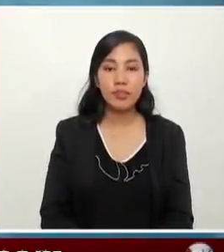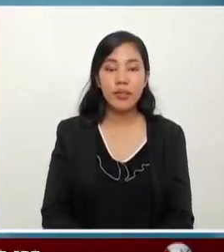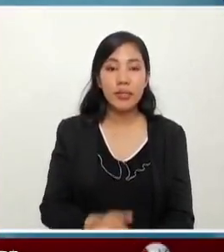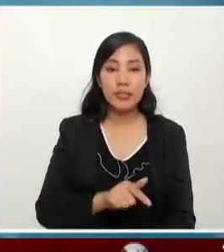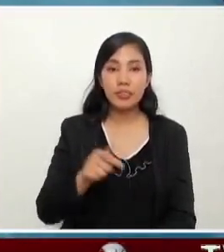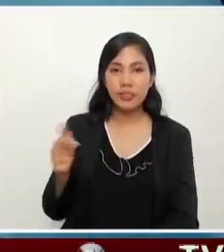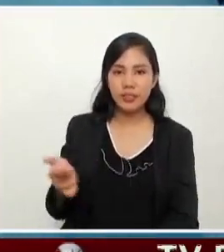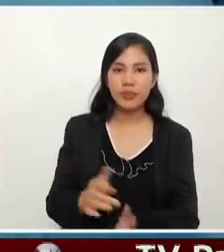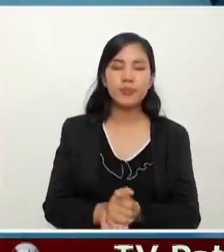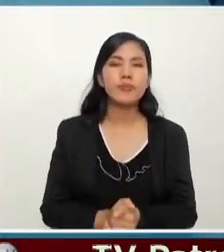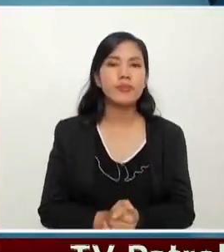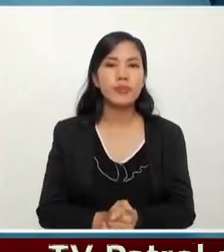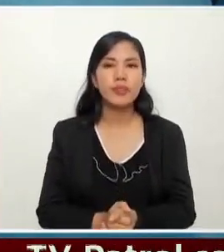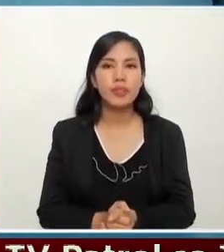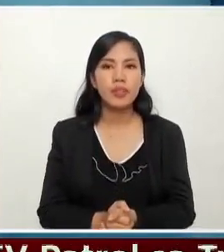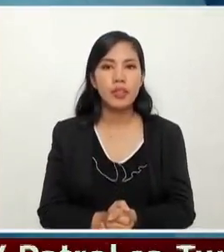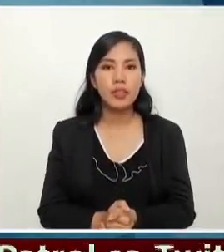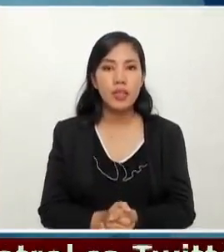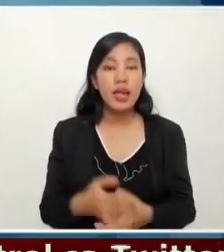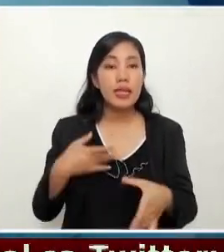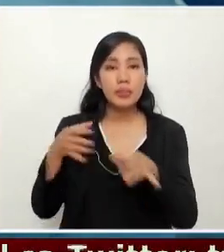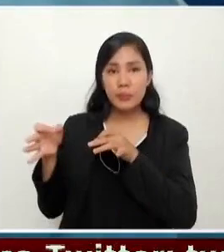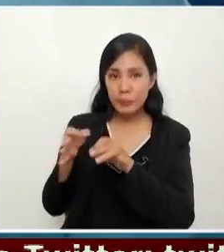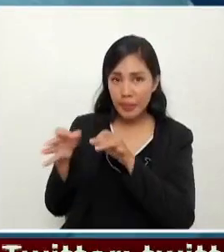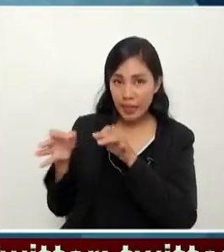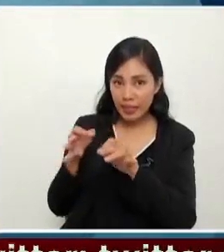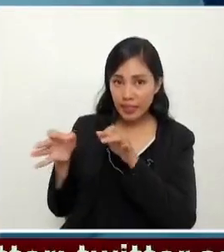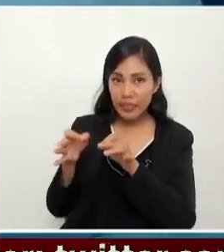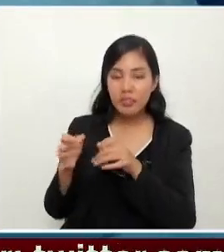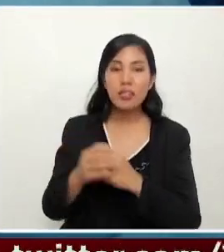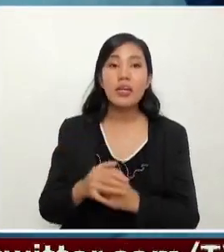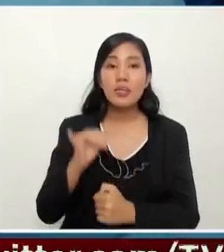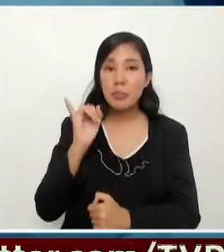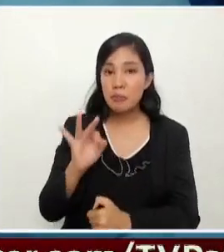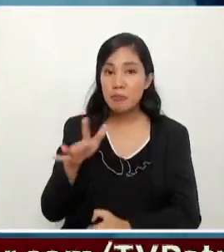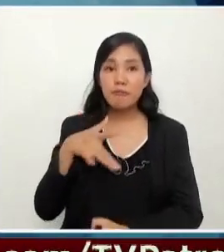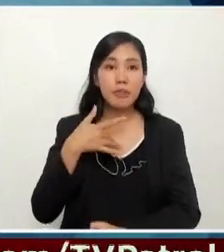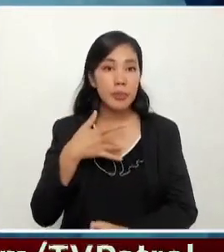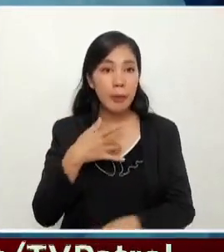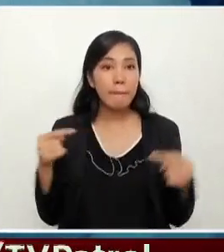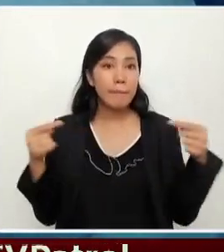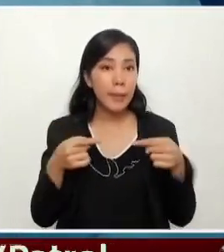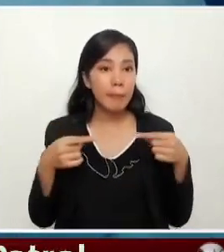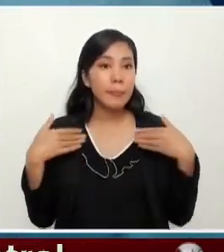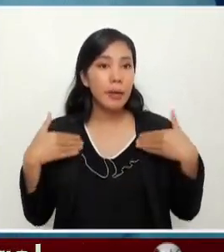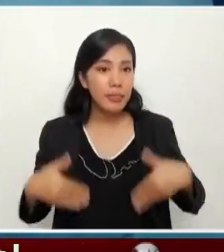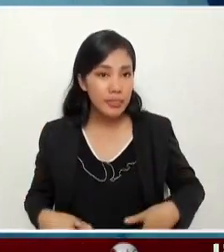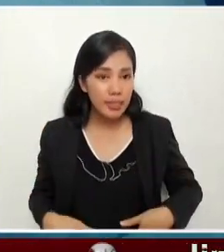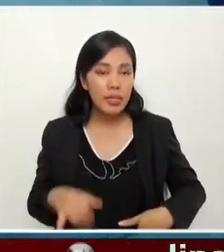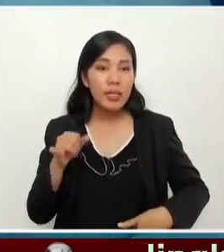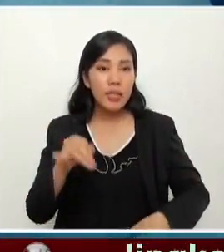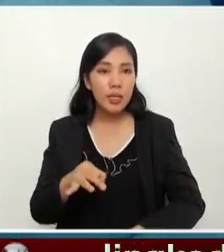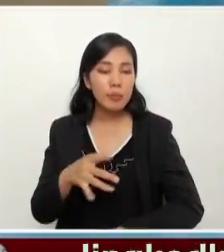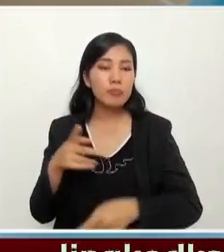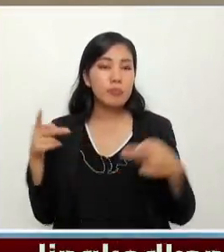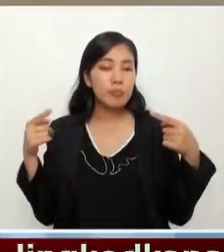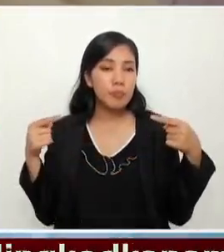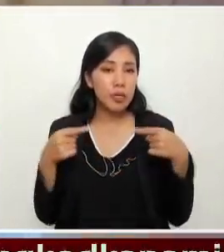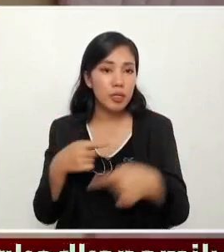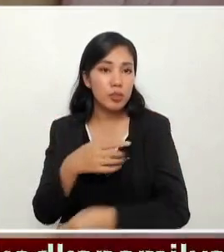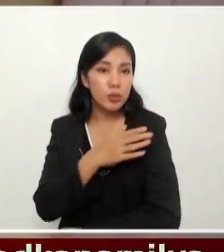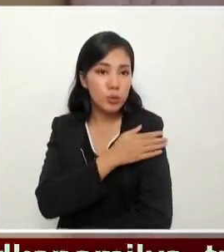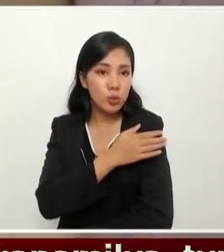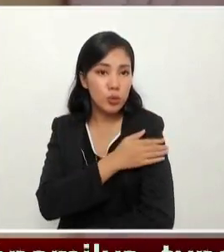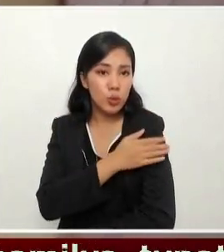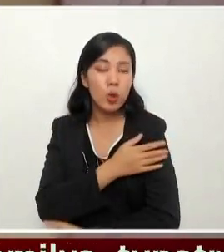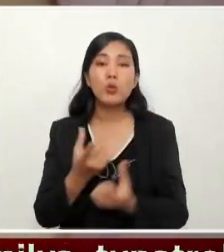ache, lahat ng pain, paracetamol lang po. Tapos if ever po mamaga, mag-swollen, ha? Dapat po ano lang, cold compress lang po.